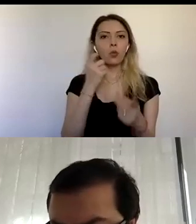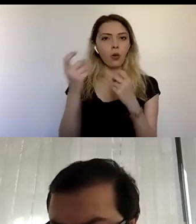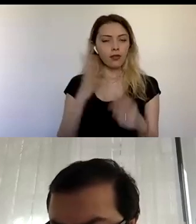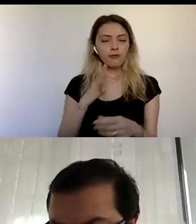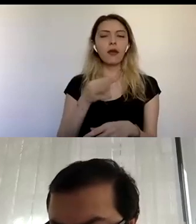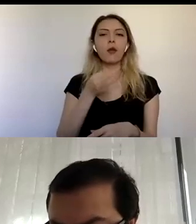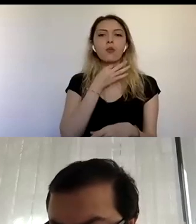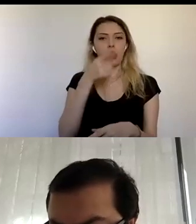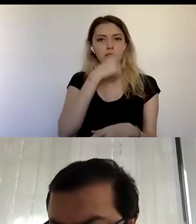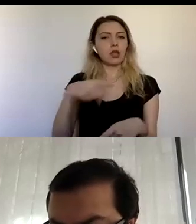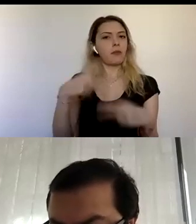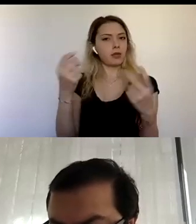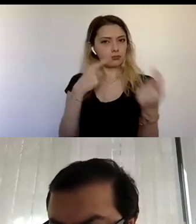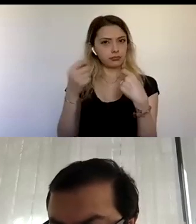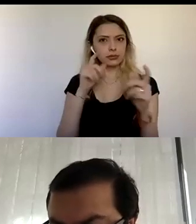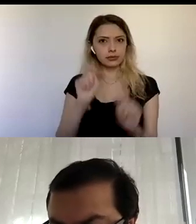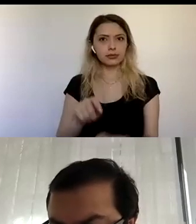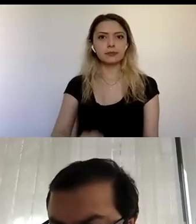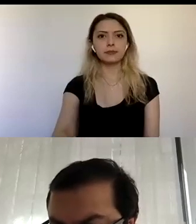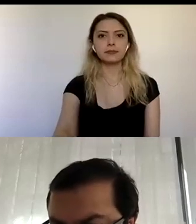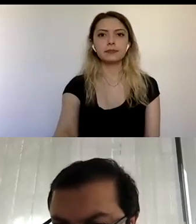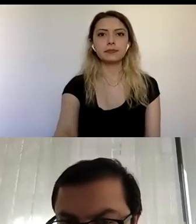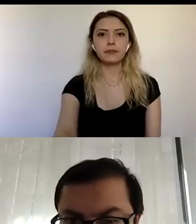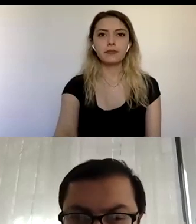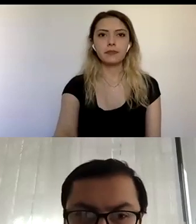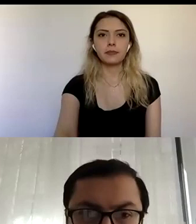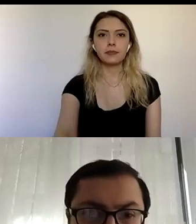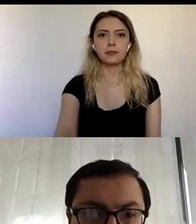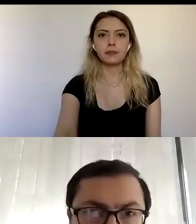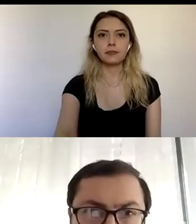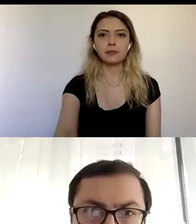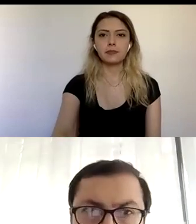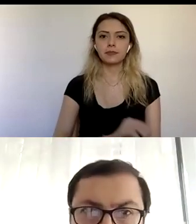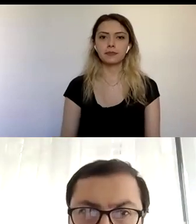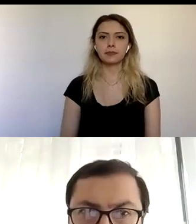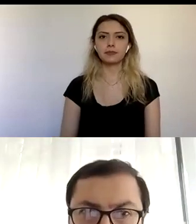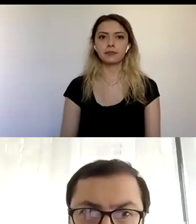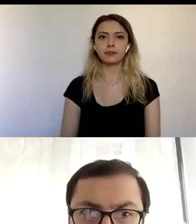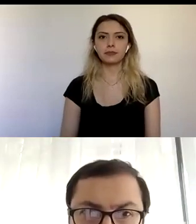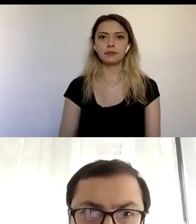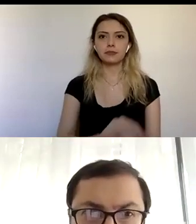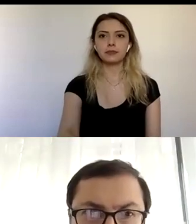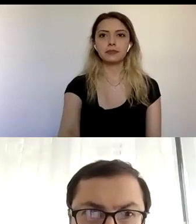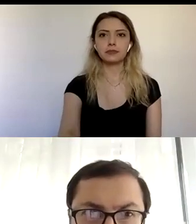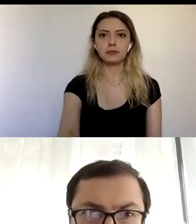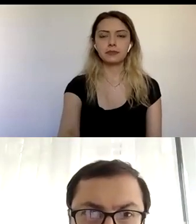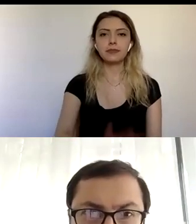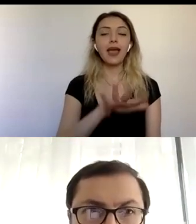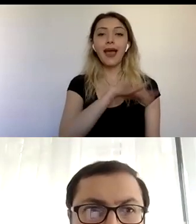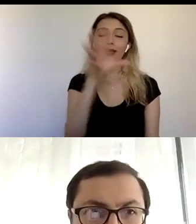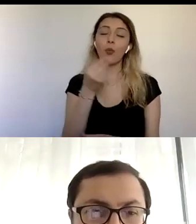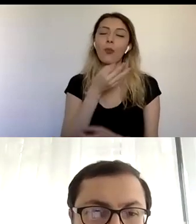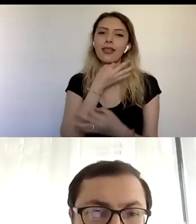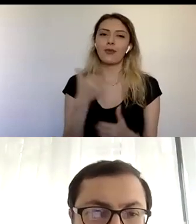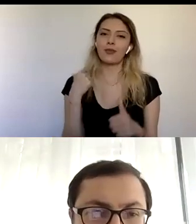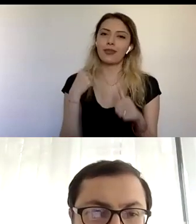Etkiniz AB programına ulaşabilirsiniz. Bunu da hatırlatalım. Tekrar çok teşekkür ediyoruz. Kenan